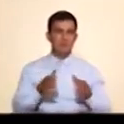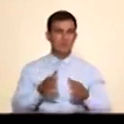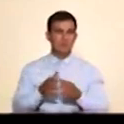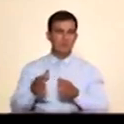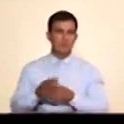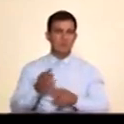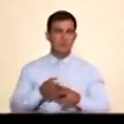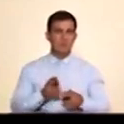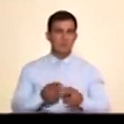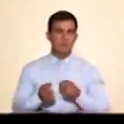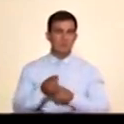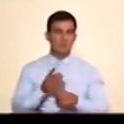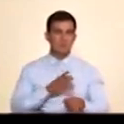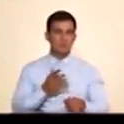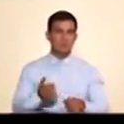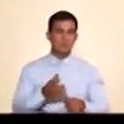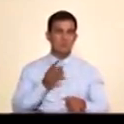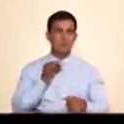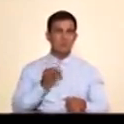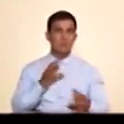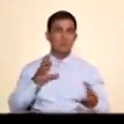mavjud bo'lgan ekan. Va barcha